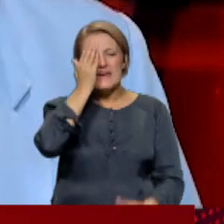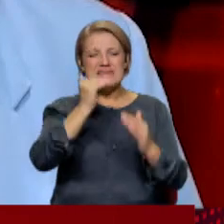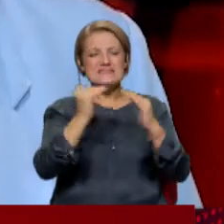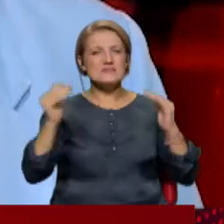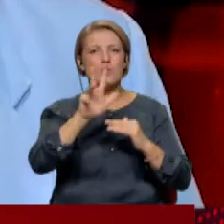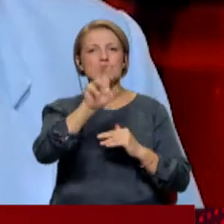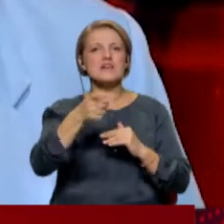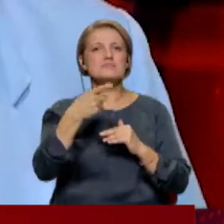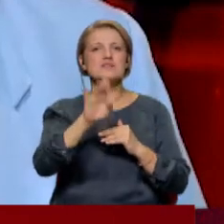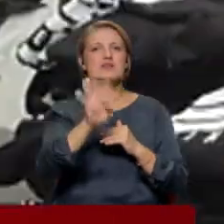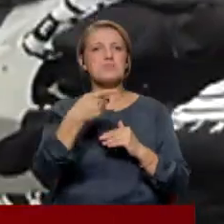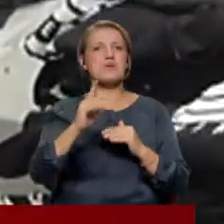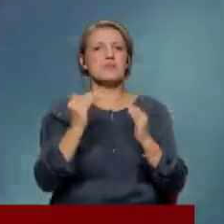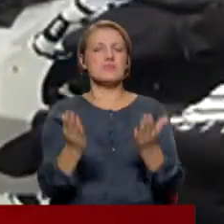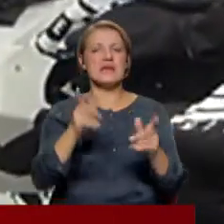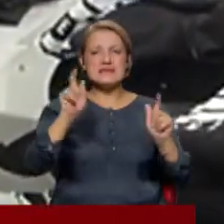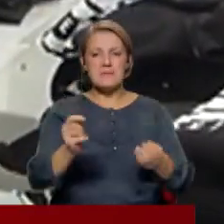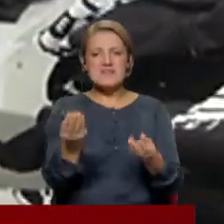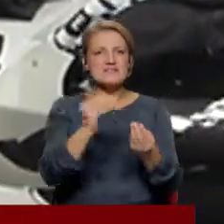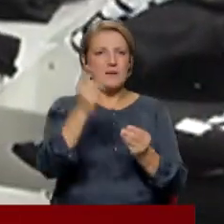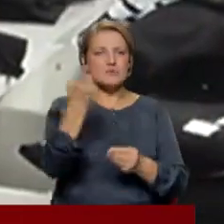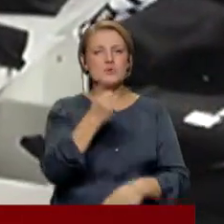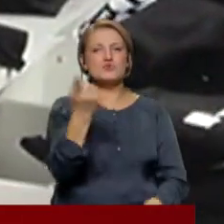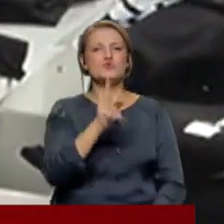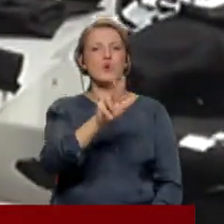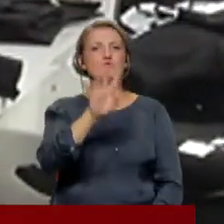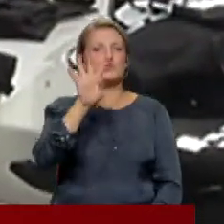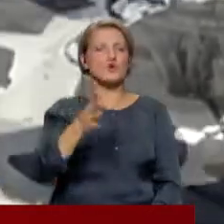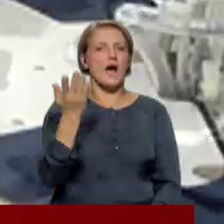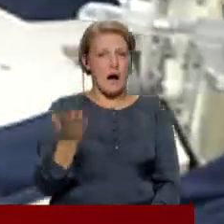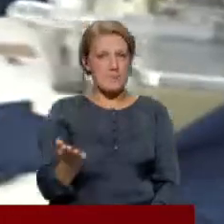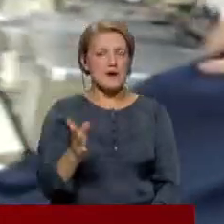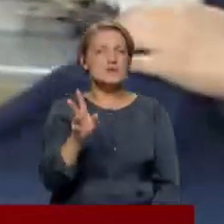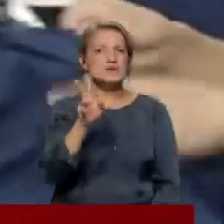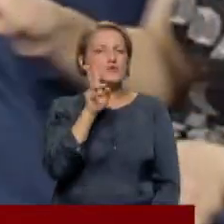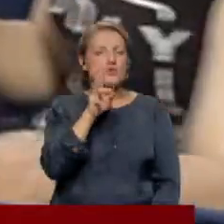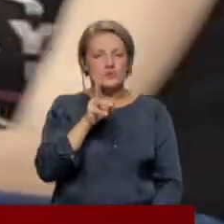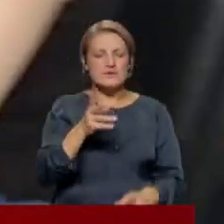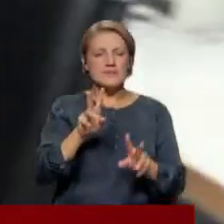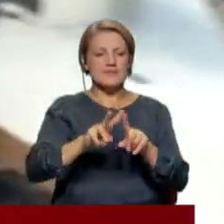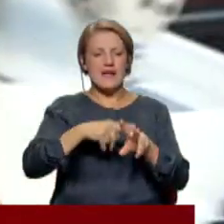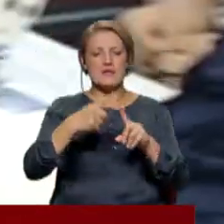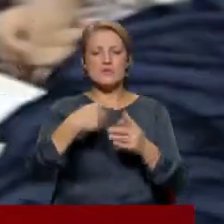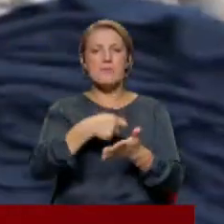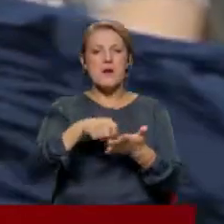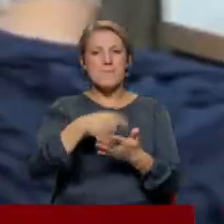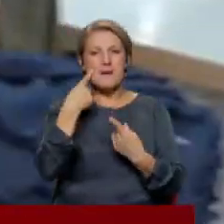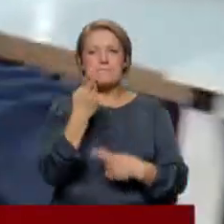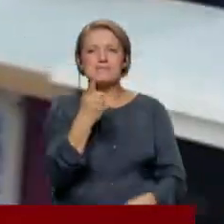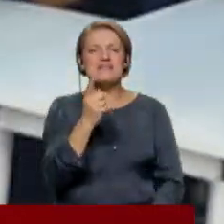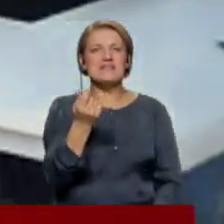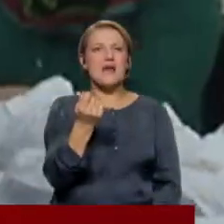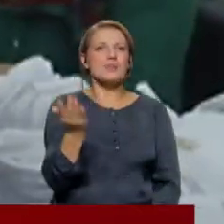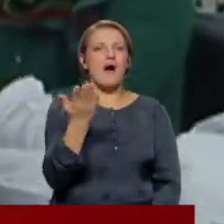bine aşmış, 40 bine dayanmış durumda. Yapılan zam oranı %34'tü ama net ücretlerine baktıklarında işçiler 1000 lira